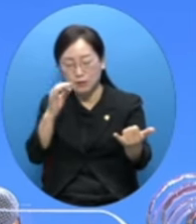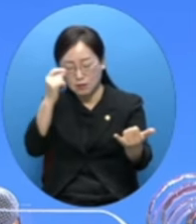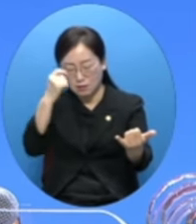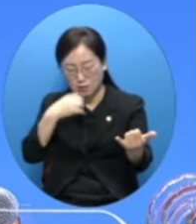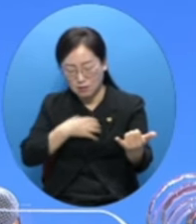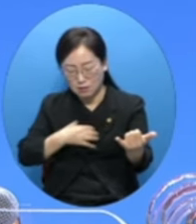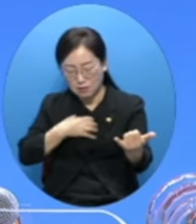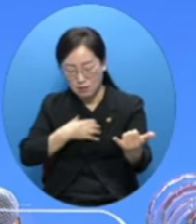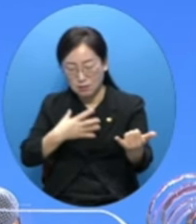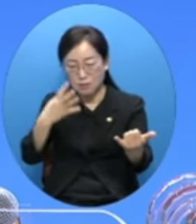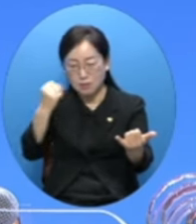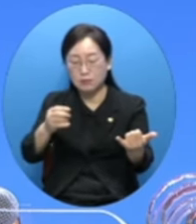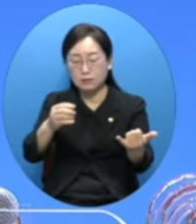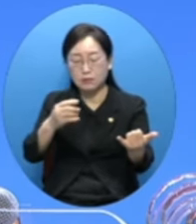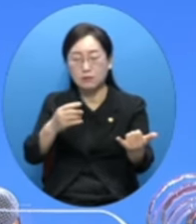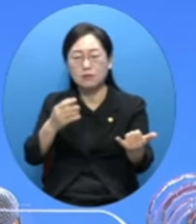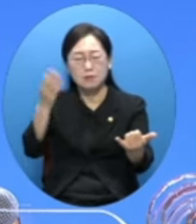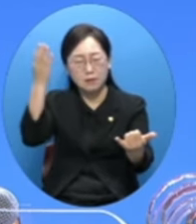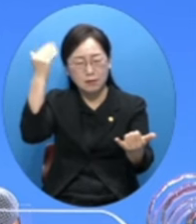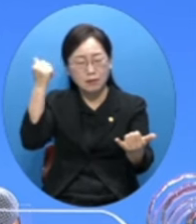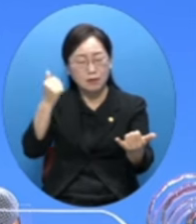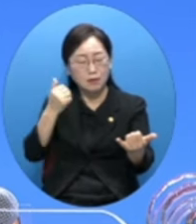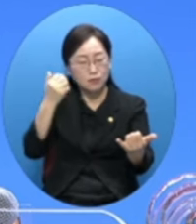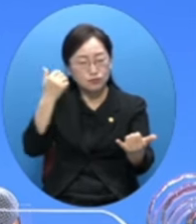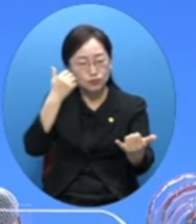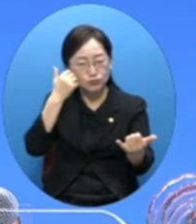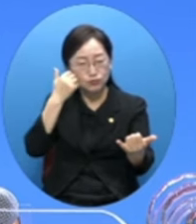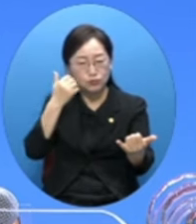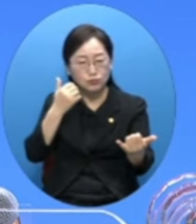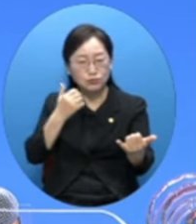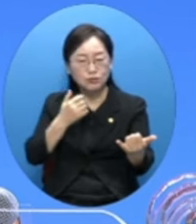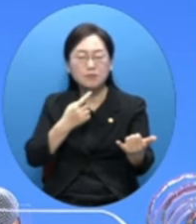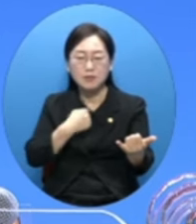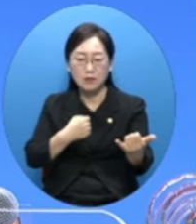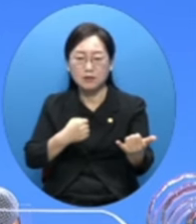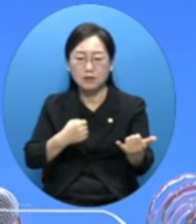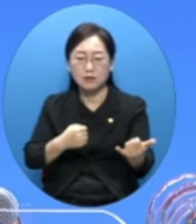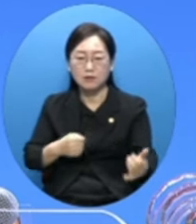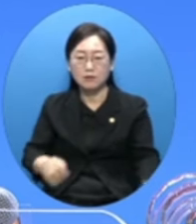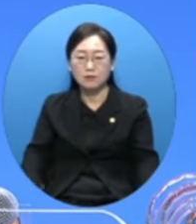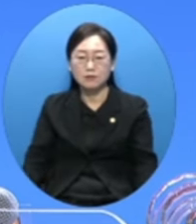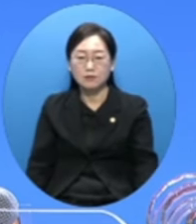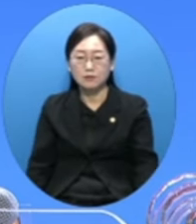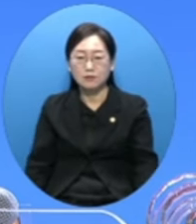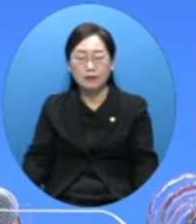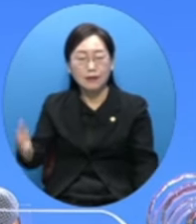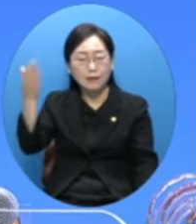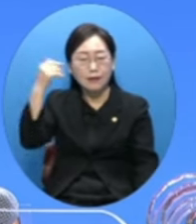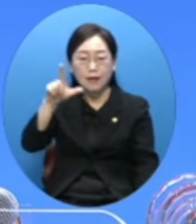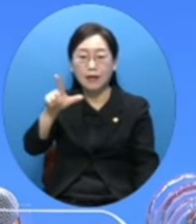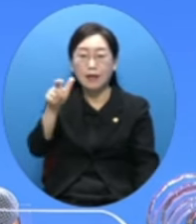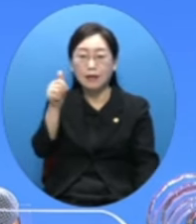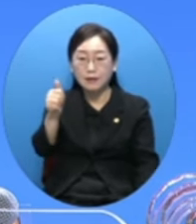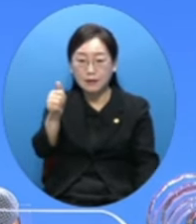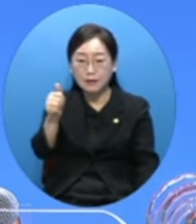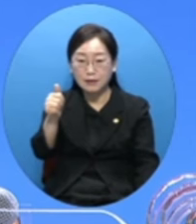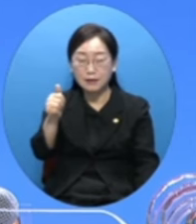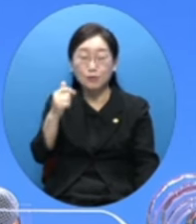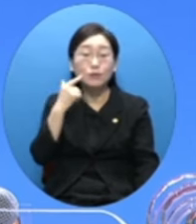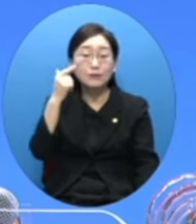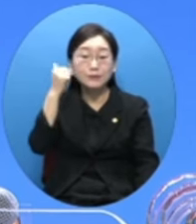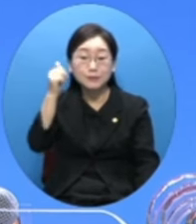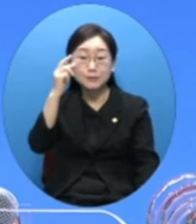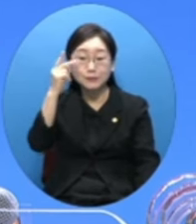그 중에 가장 어린 모습으로 돌아간 것은, 제가 LA에서 목회할 때